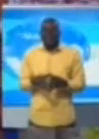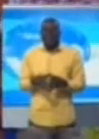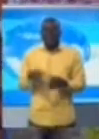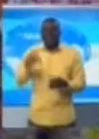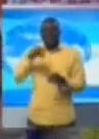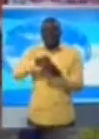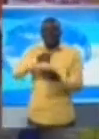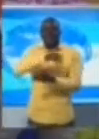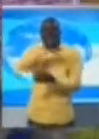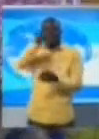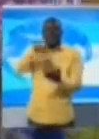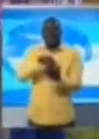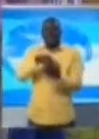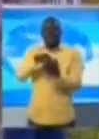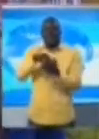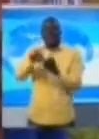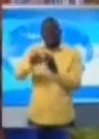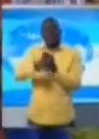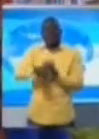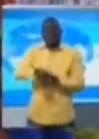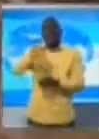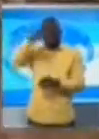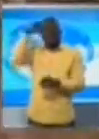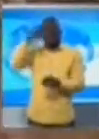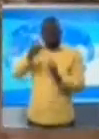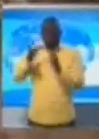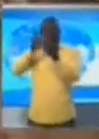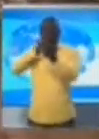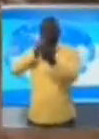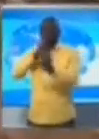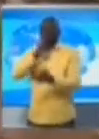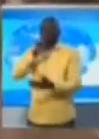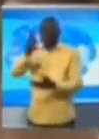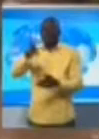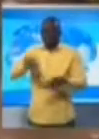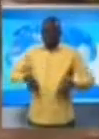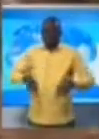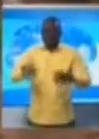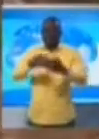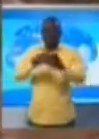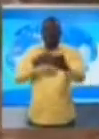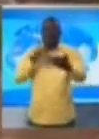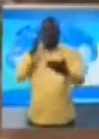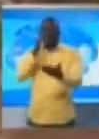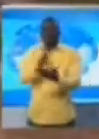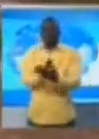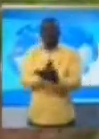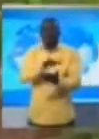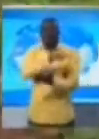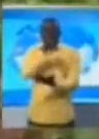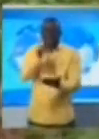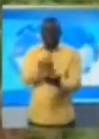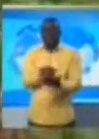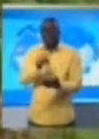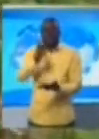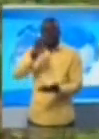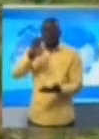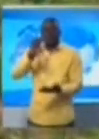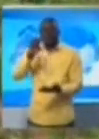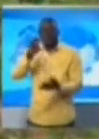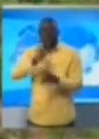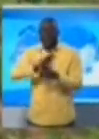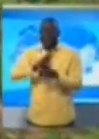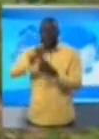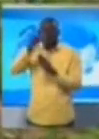Dans le centre-sud, le ministre a fait face aux réalités des routes avant de faire escale au centre agroécologique et de